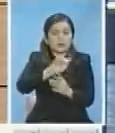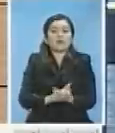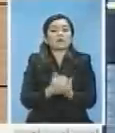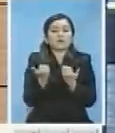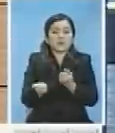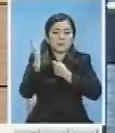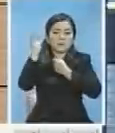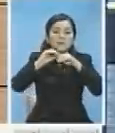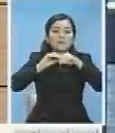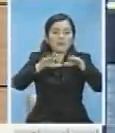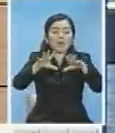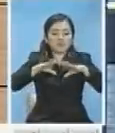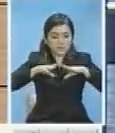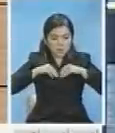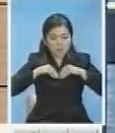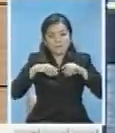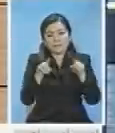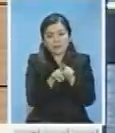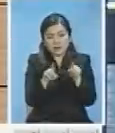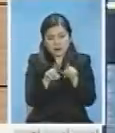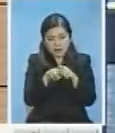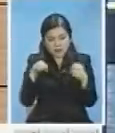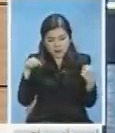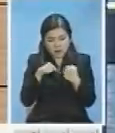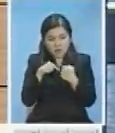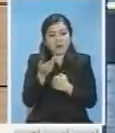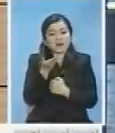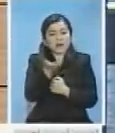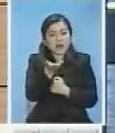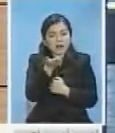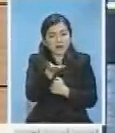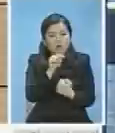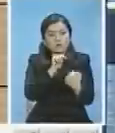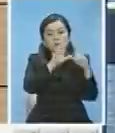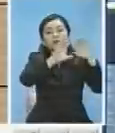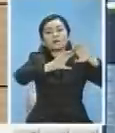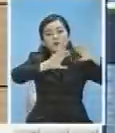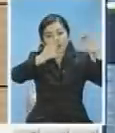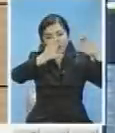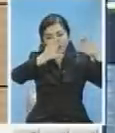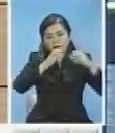อมรับว่าเกิดขึ้นจากการขอร้องหรือผลักดันในส่วนของรัฐบาลไท